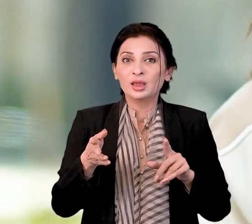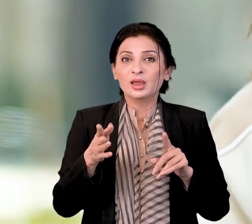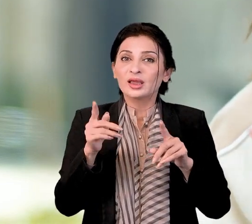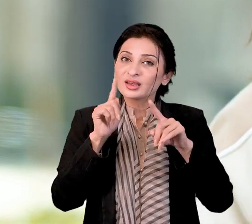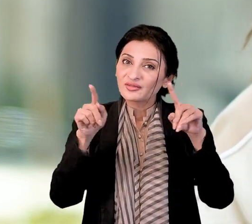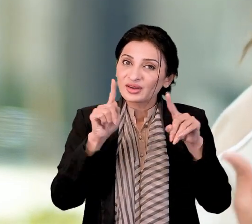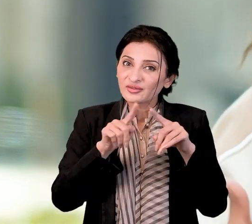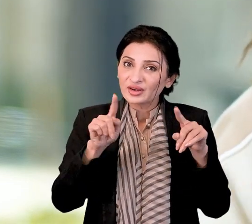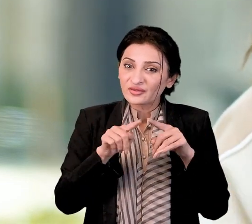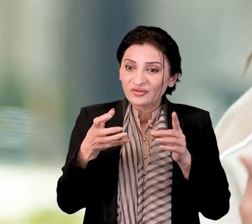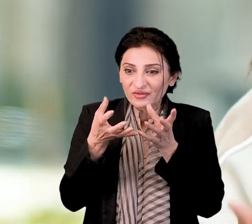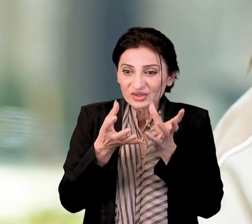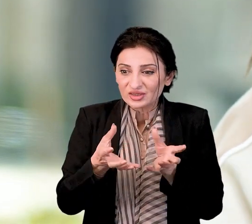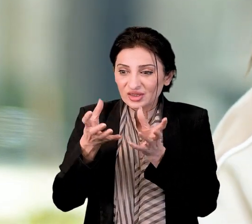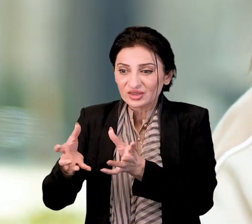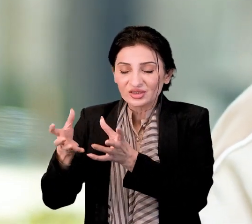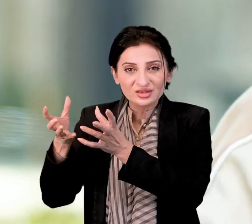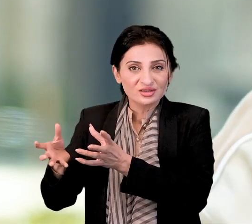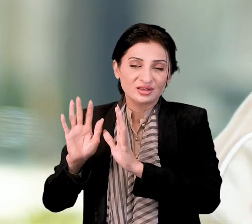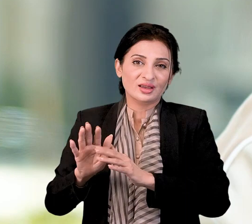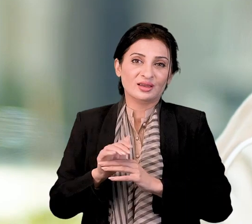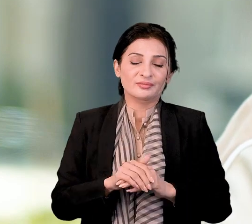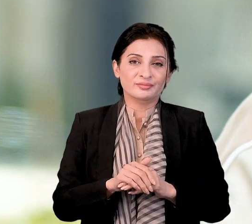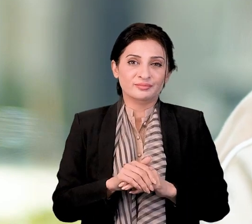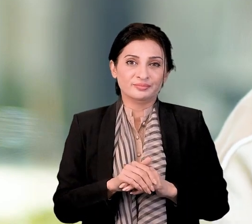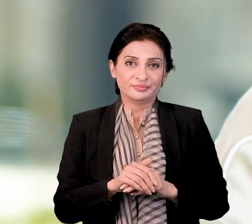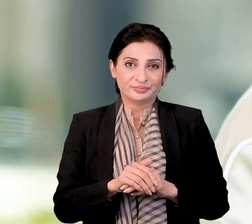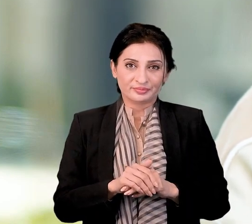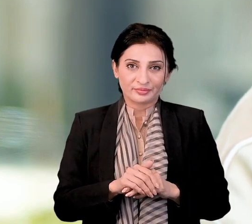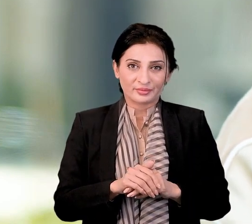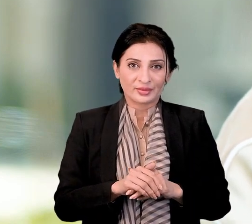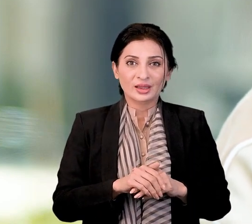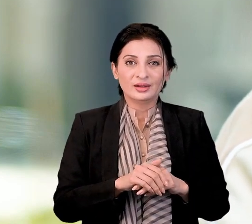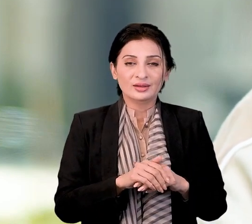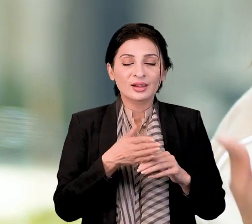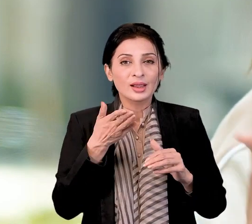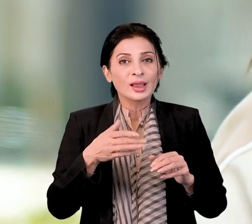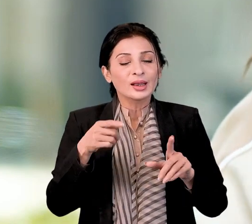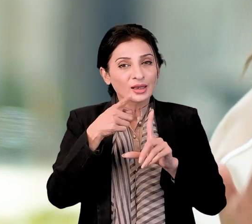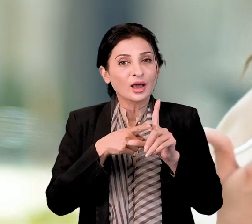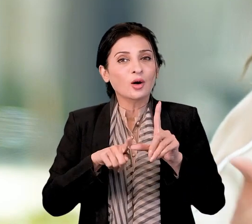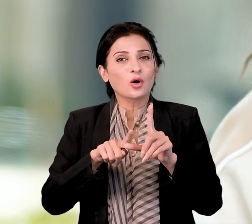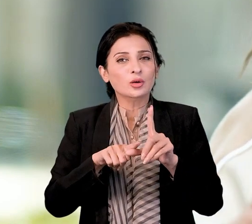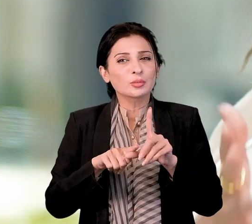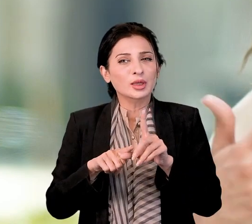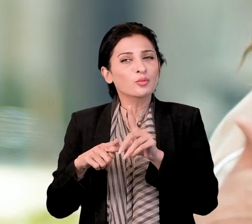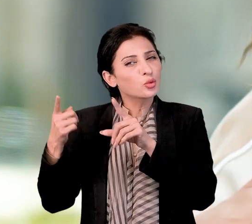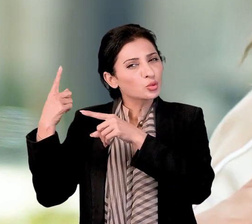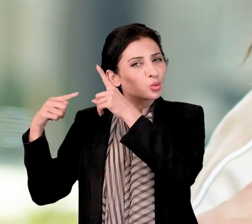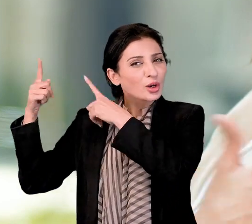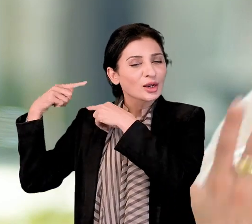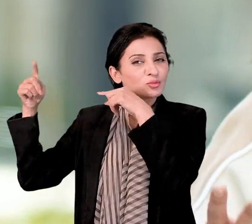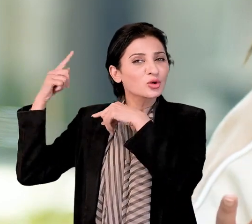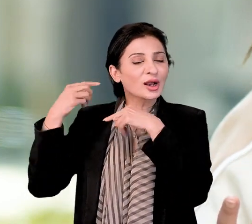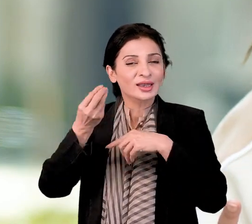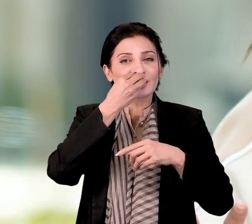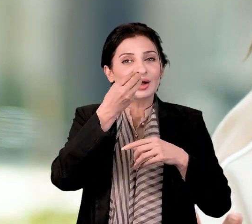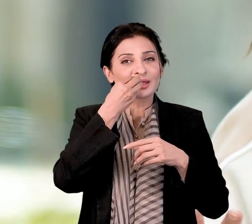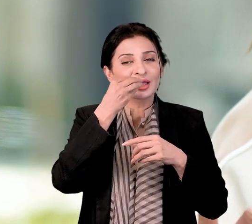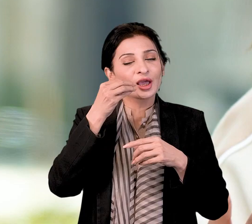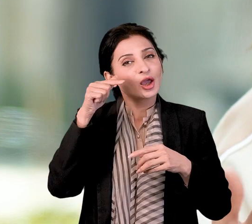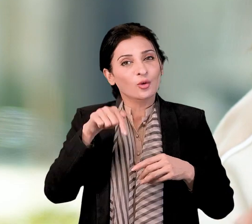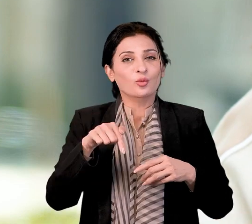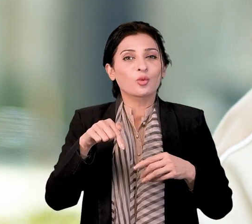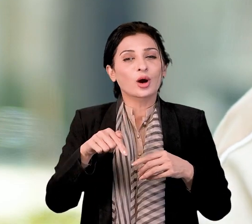इज़. लाहौर का पैलेट अभी भी ज़रा ज़्यादा देसी है और इतना एक्सेप्टिंग नहीं है अगर आप कुछ नया करना